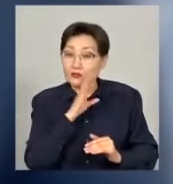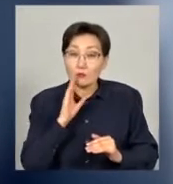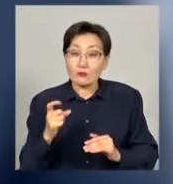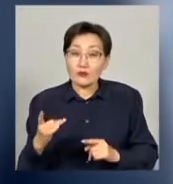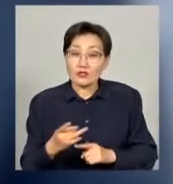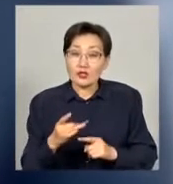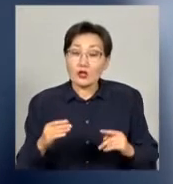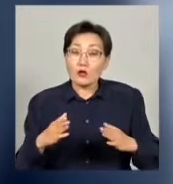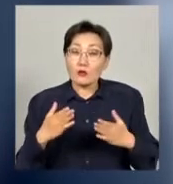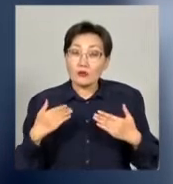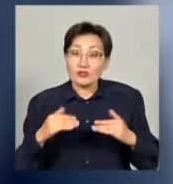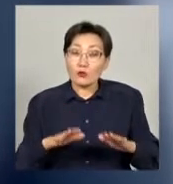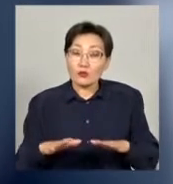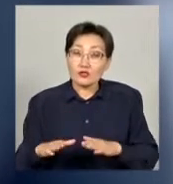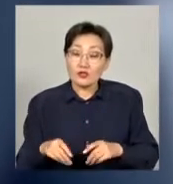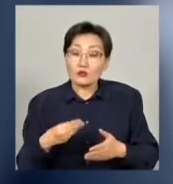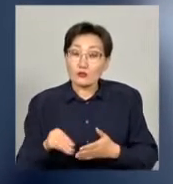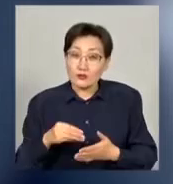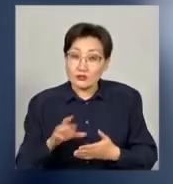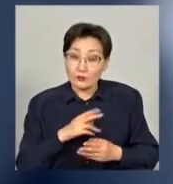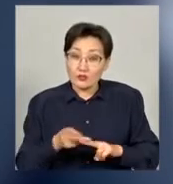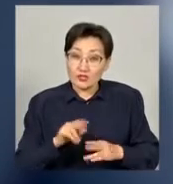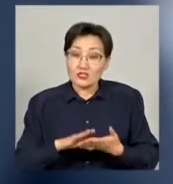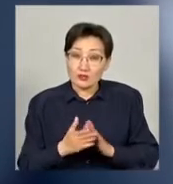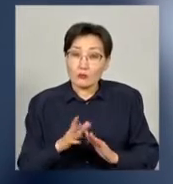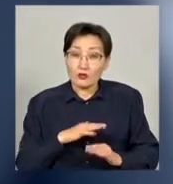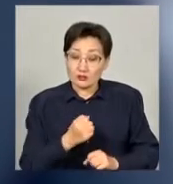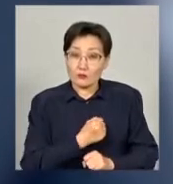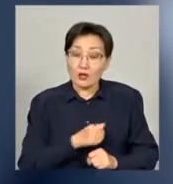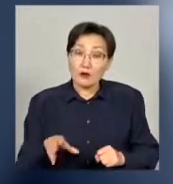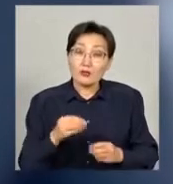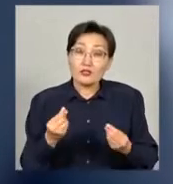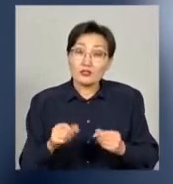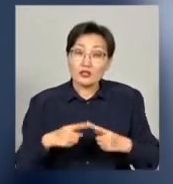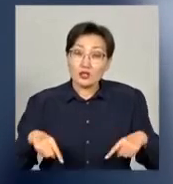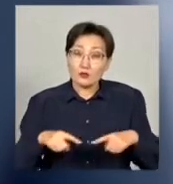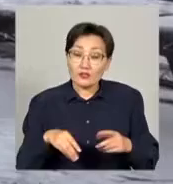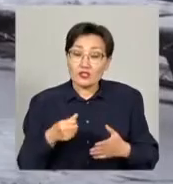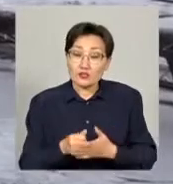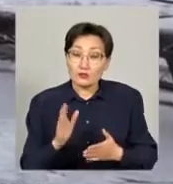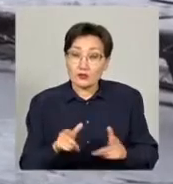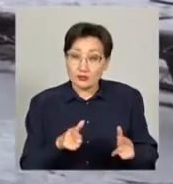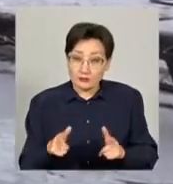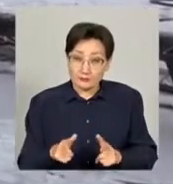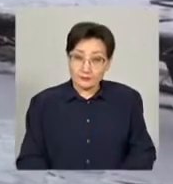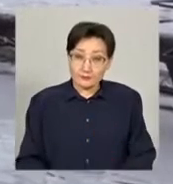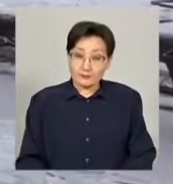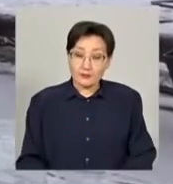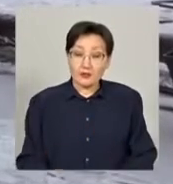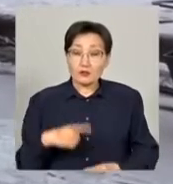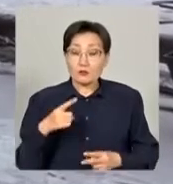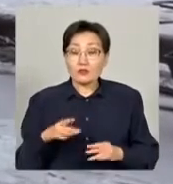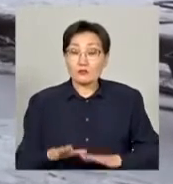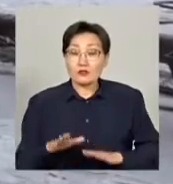бірнеше санаторийдің орнын алып бердік. Осындай жағдайдың болғаны өкінішті, бірақ барлық шығынды компания жауып береді. Айта